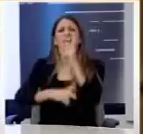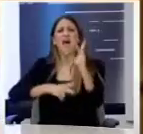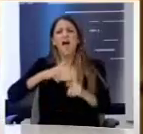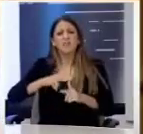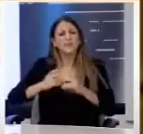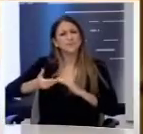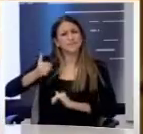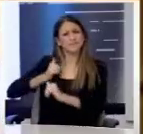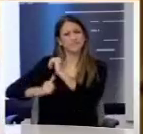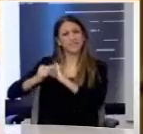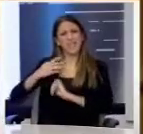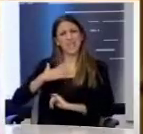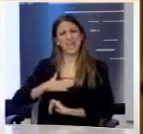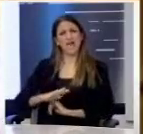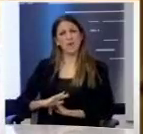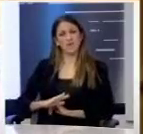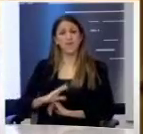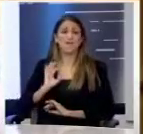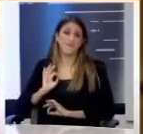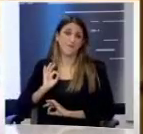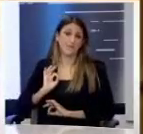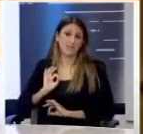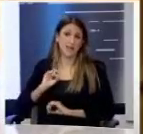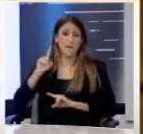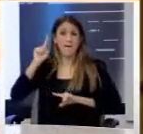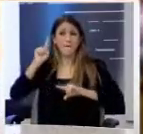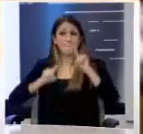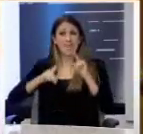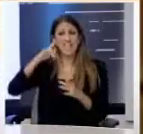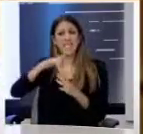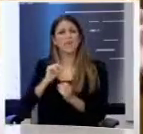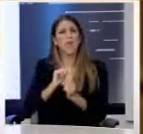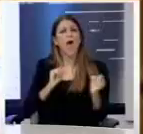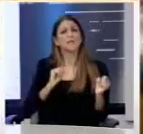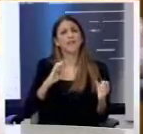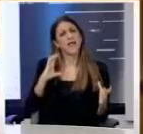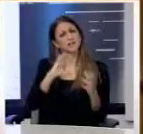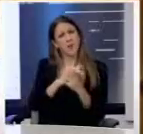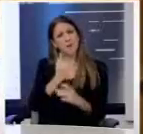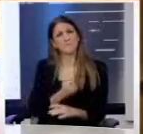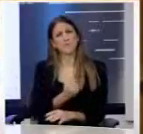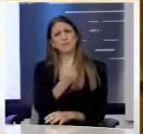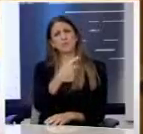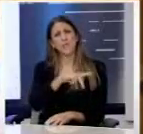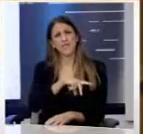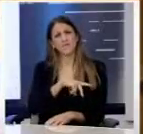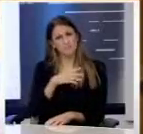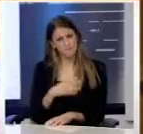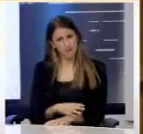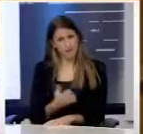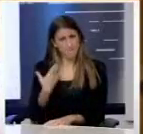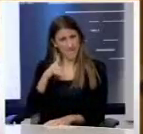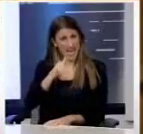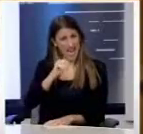οπισθοδρομικοί και από ενοχή βεβαίως που κάποιοι από την κεντροαριστερά συγκυβέρνησαν με αυτούς τους ακροδεξιούς που ήταν στο Λάος και τώρα στο κόμμα